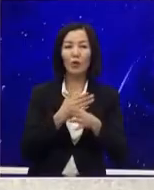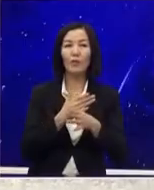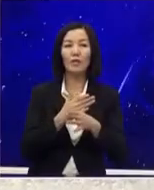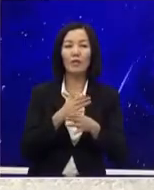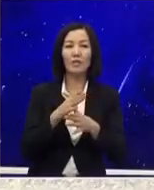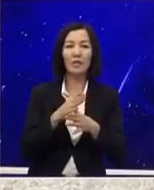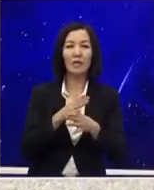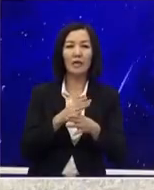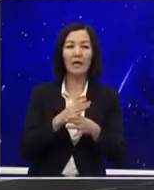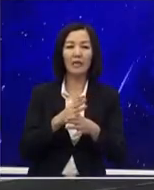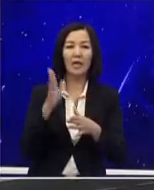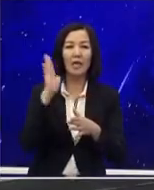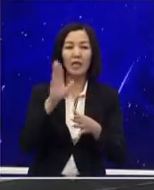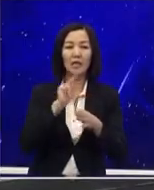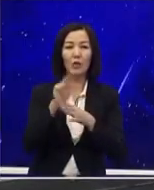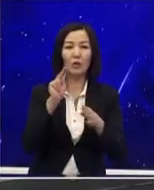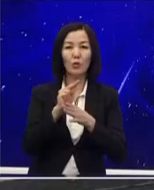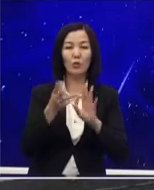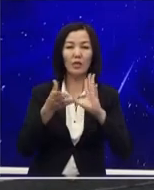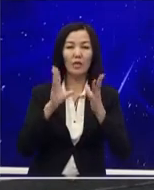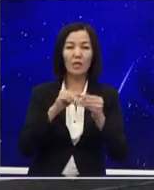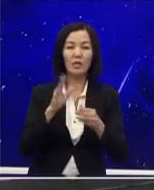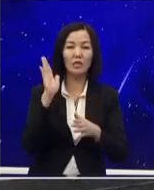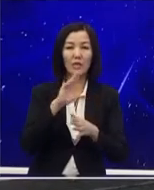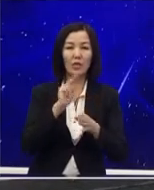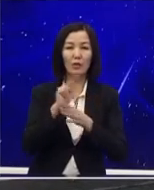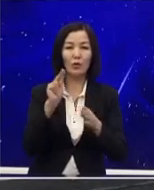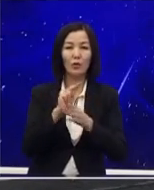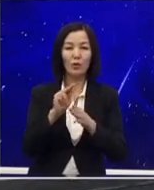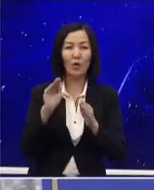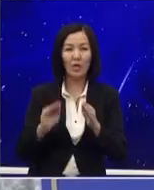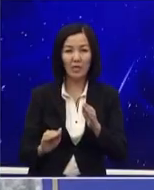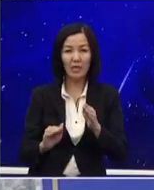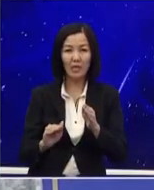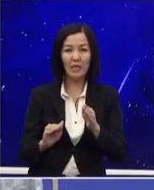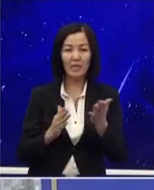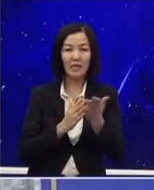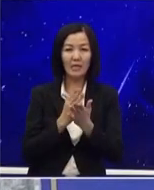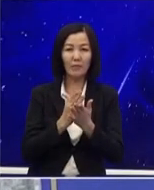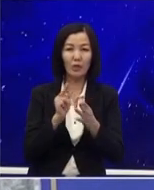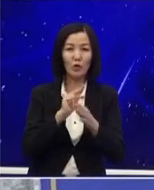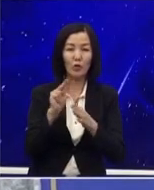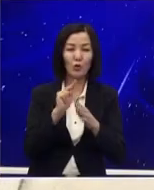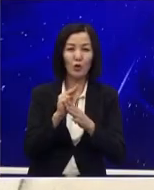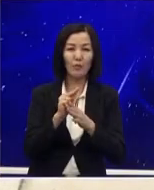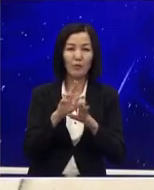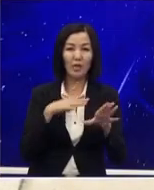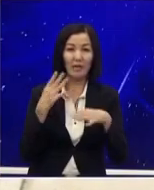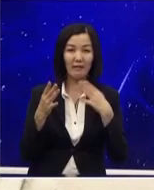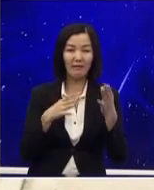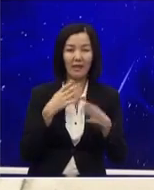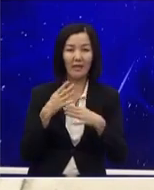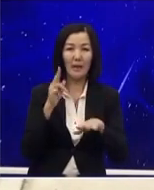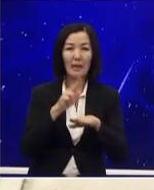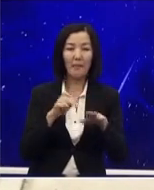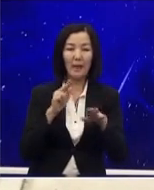әскери қызметшілердің дағды дайындығының нәтижесі. Кинолог мамандар иттерді күшік кезінен қызметке дайындап жаттықтырады. Негізгі бағыттары полиция